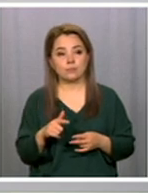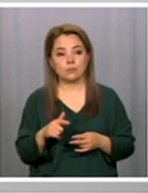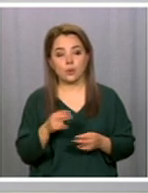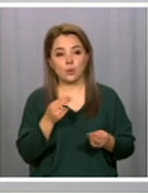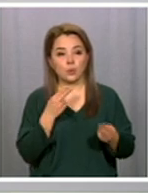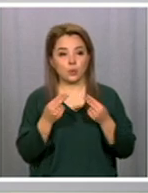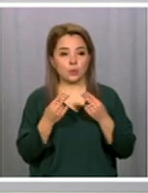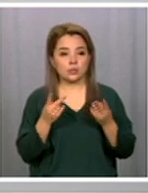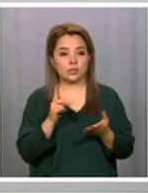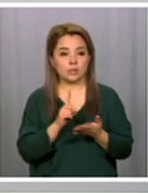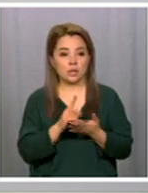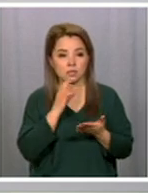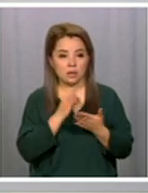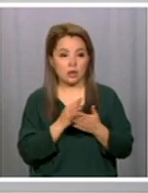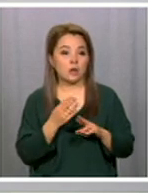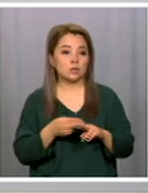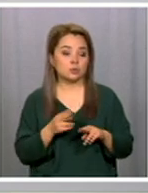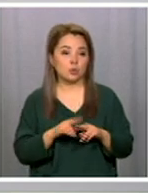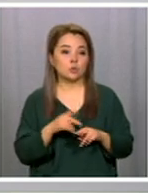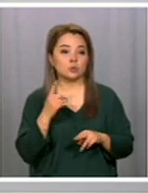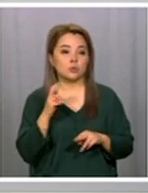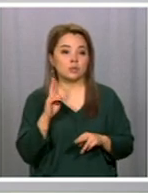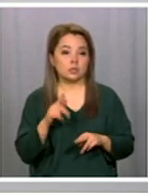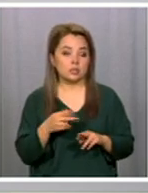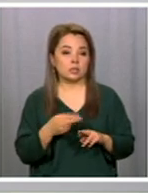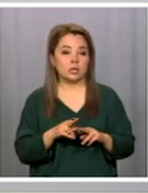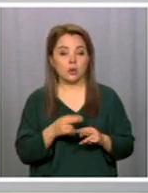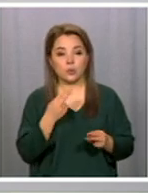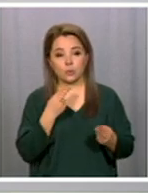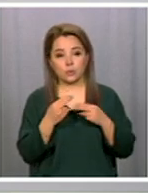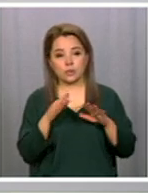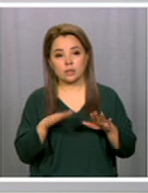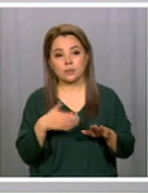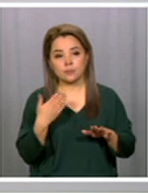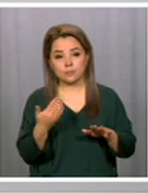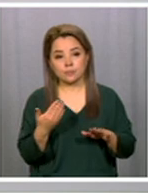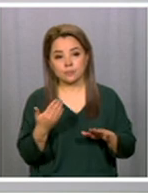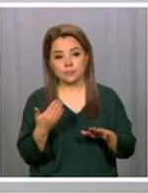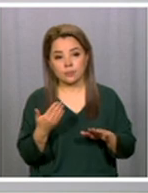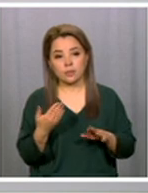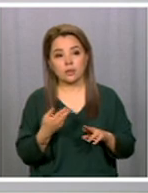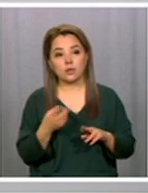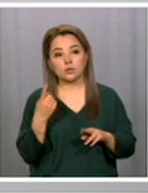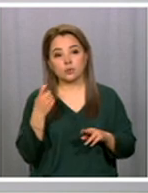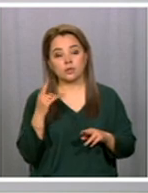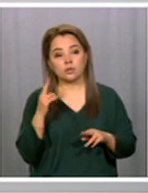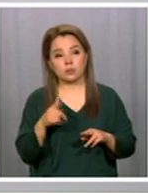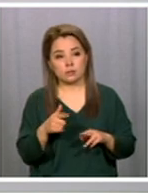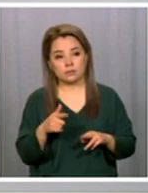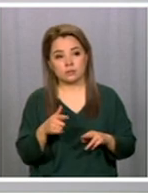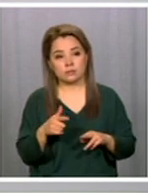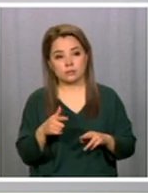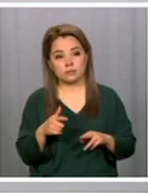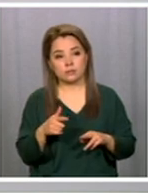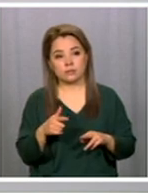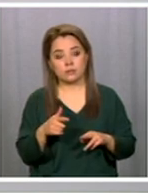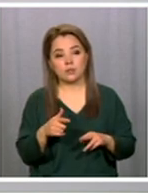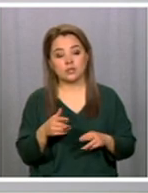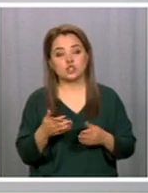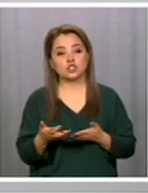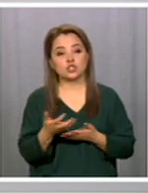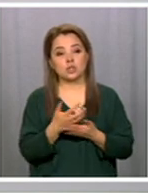қорегі керек. Ал осы 100 килограмм қоректі, олар 100 килограммды жинау